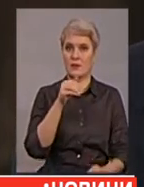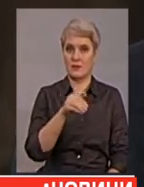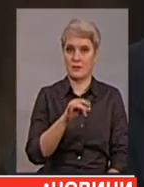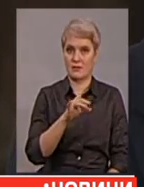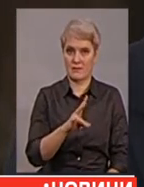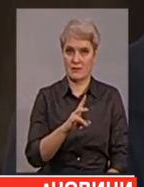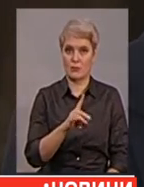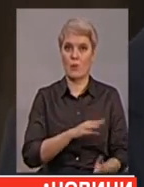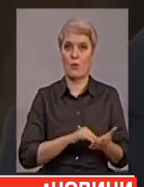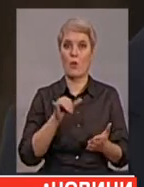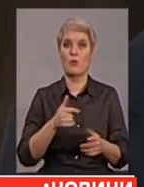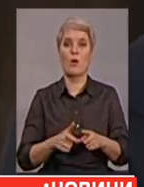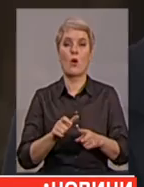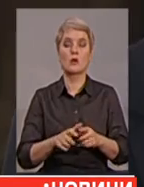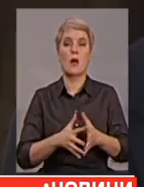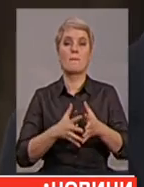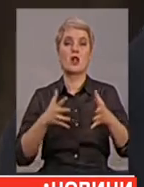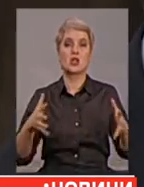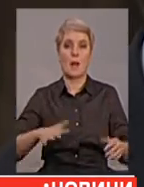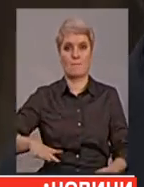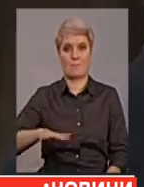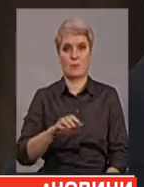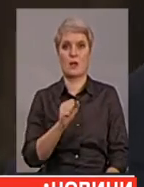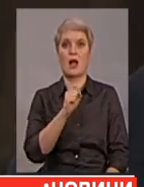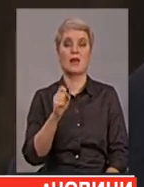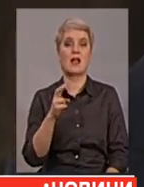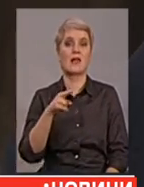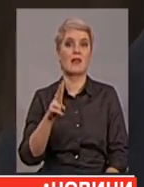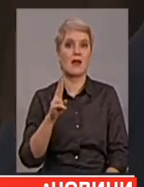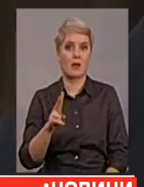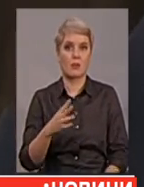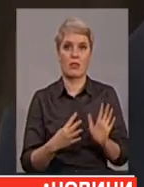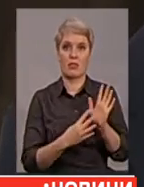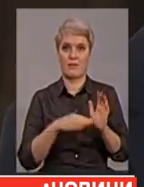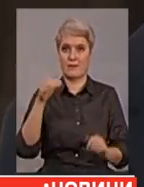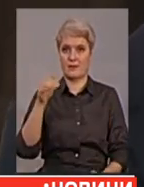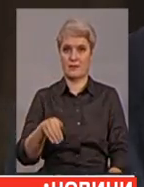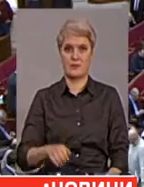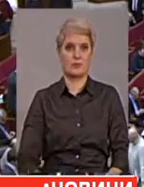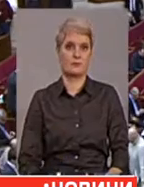гривен, ну, потому что, повторюсь, у него очень большая отапливаемая площадь, а за декабрь месяц у него там 9 тысяч.